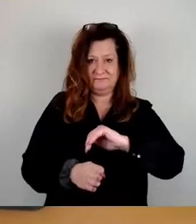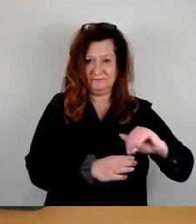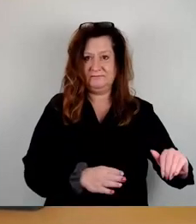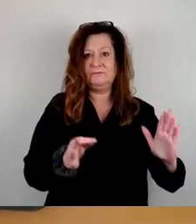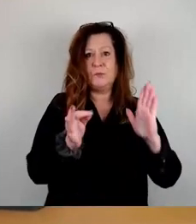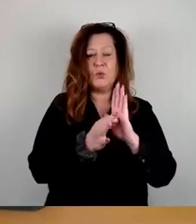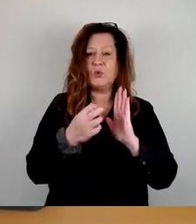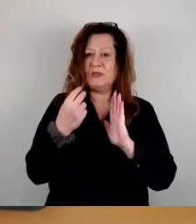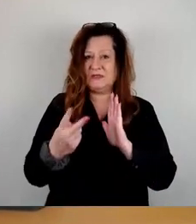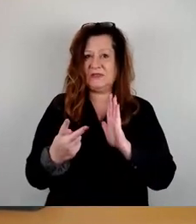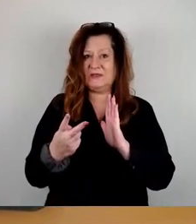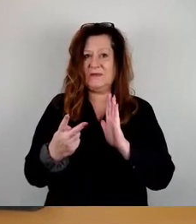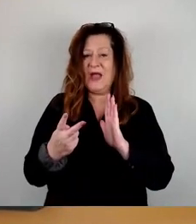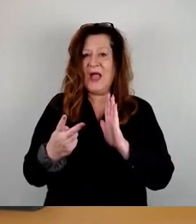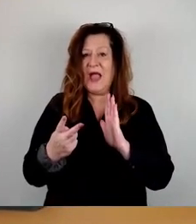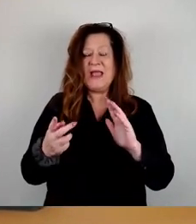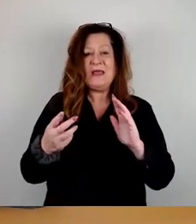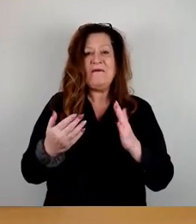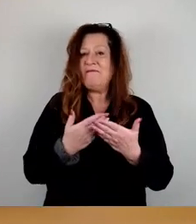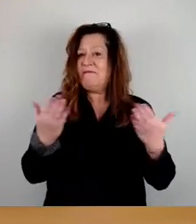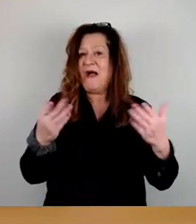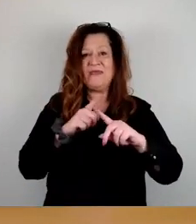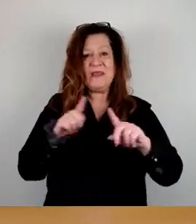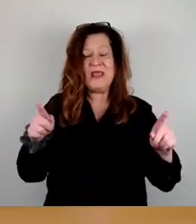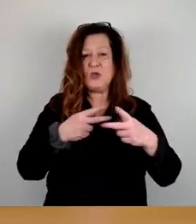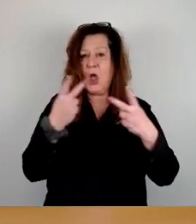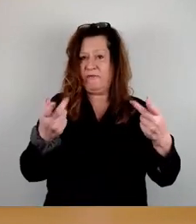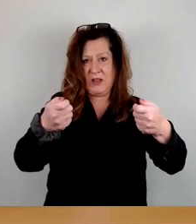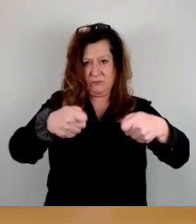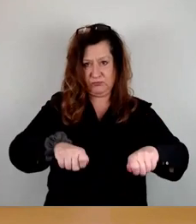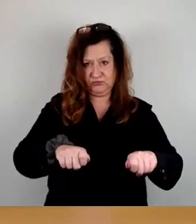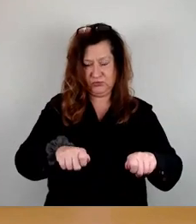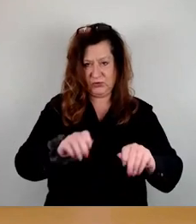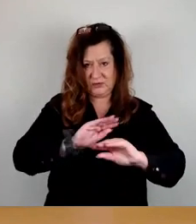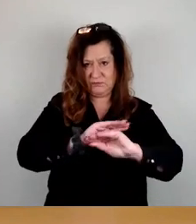Bekanntgabe nicht öffentlicher Beschlüsse. Da kann ich Ihnen zwei